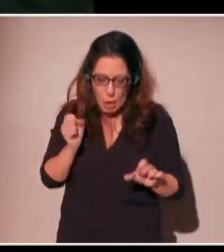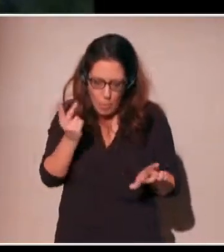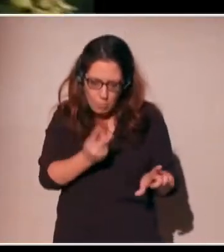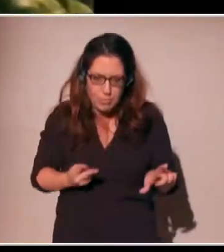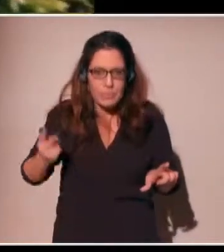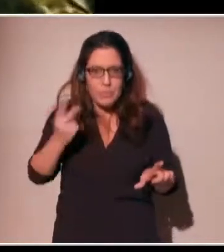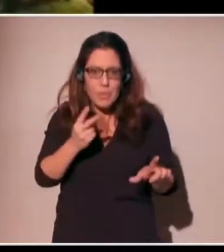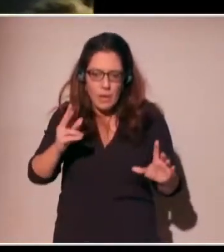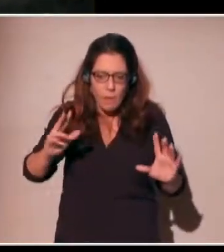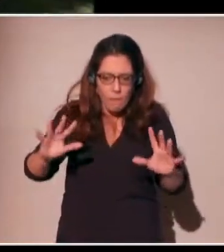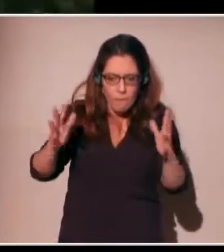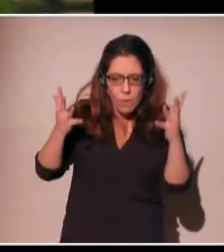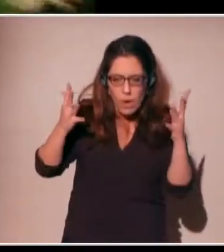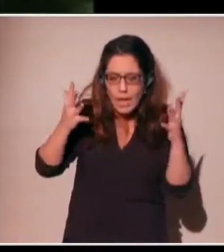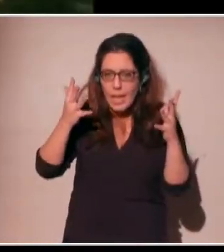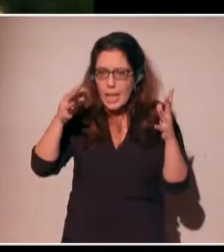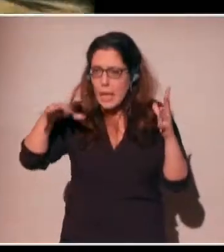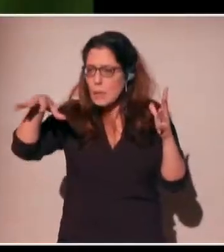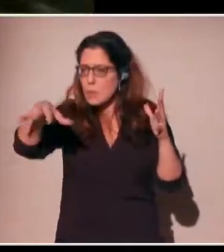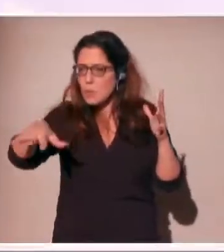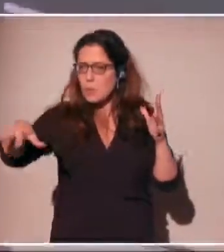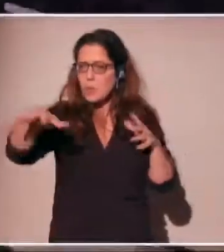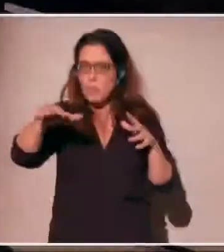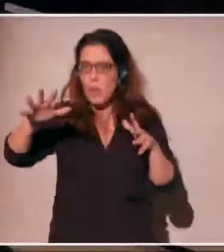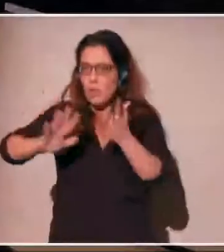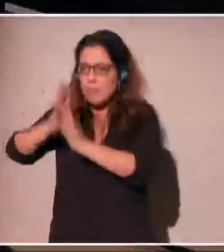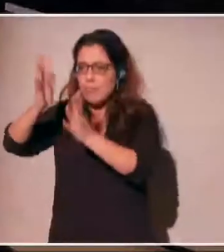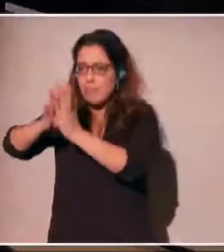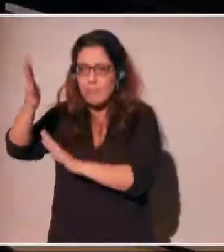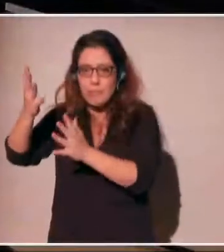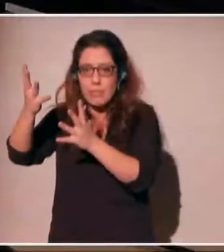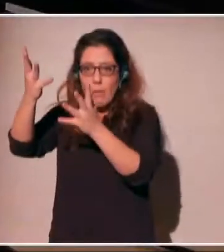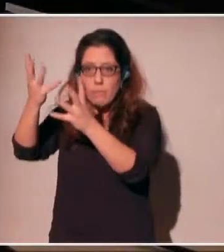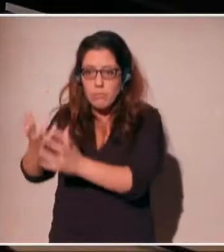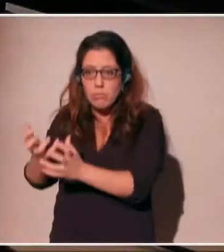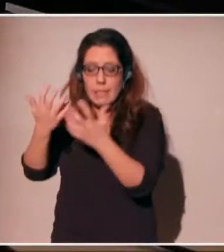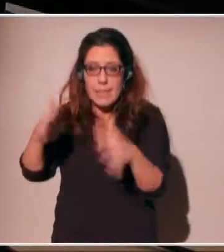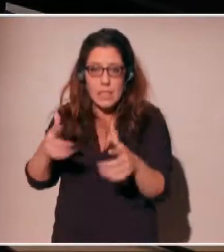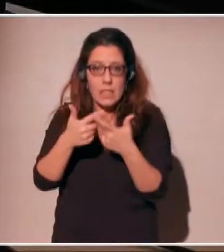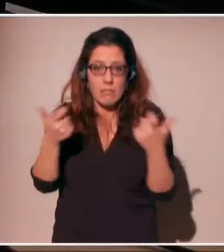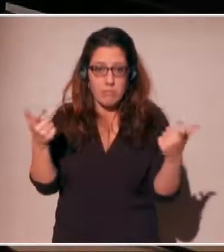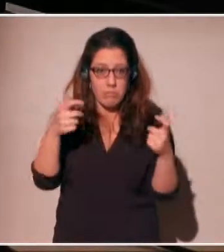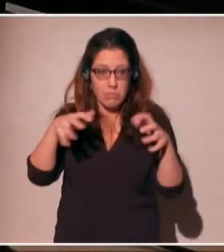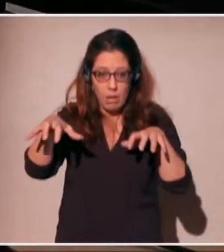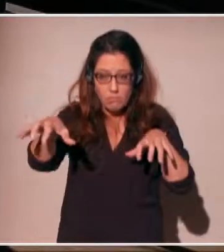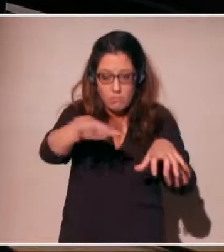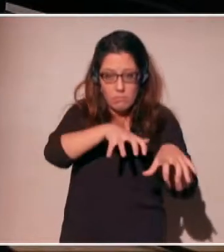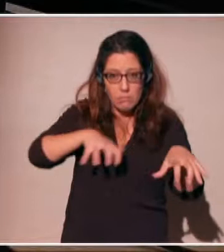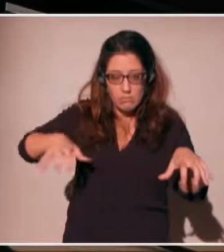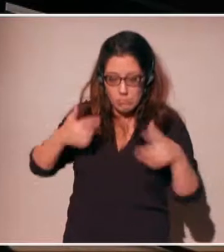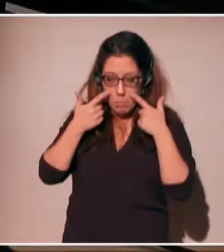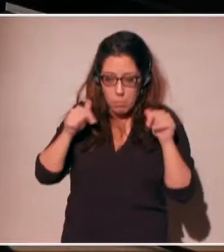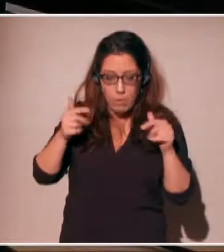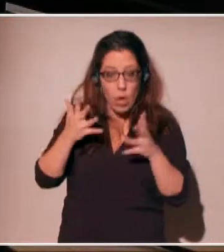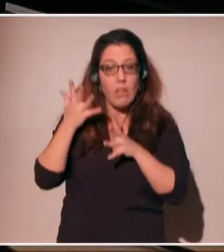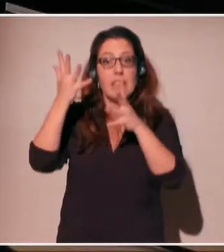redessiner les forêts pour des zones touchées, par exemple, par des incendies. Et cela vous permet de voir comment ces zones vont être dans 10